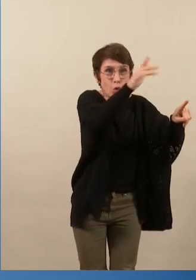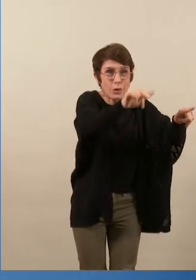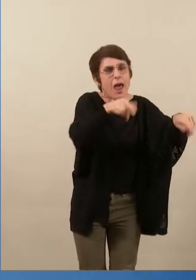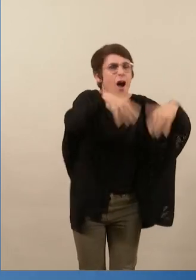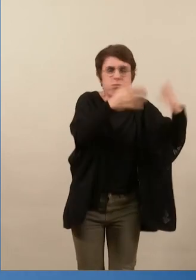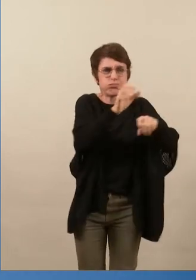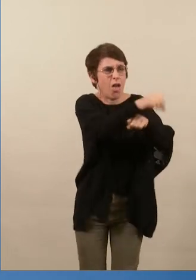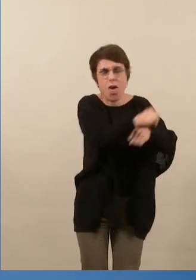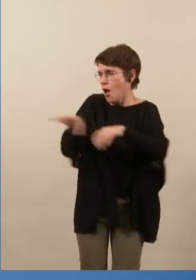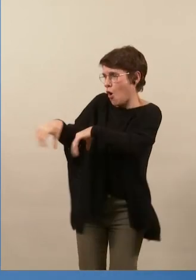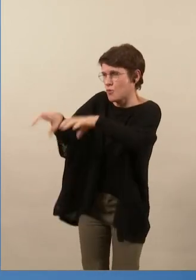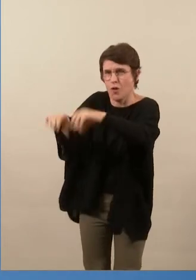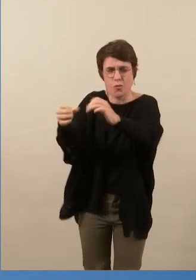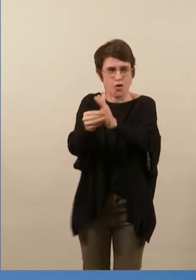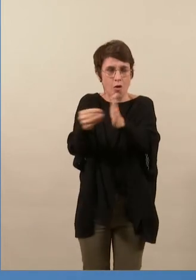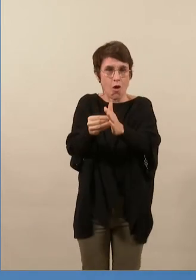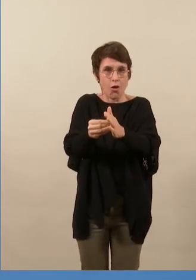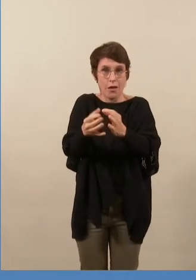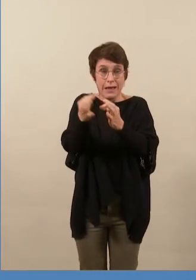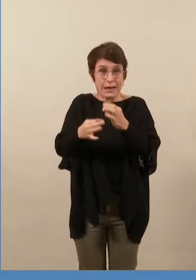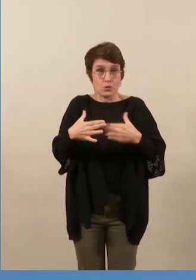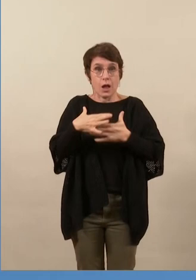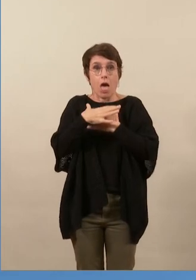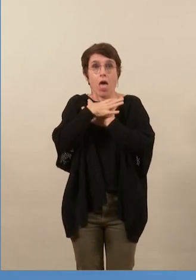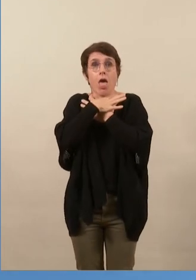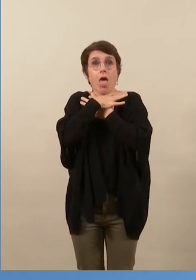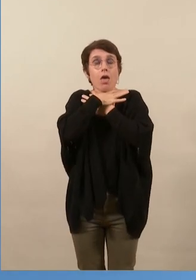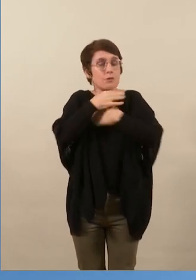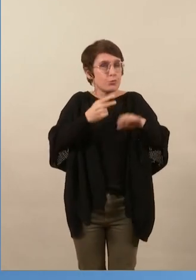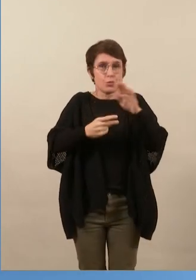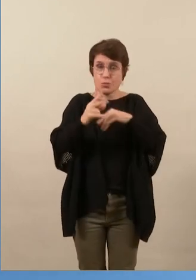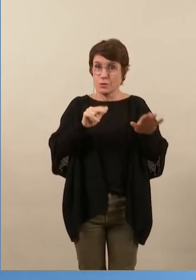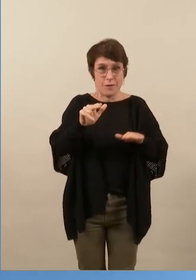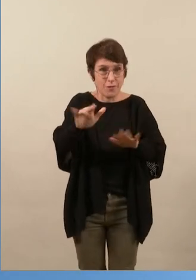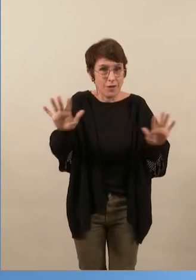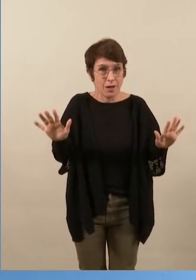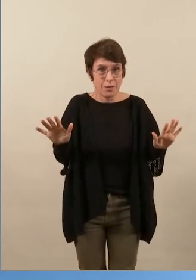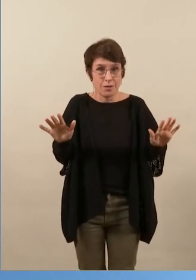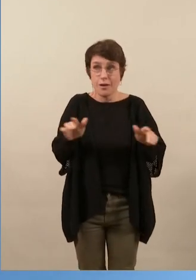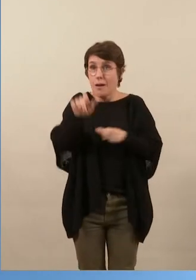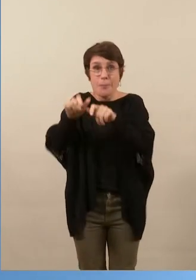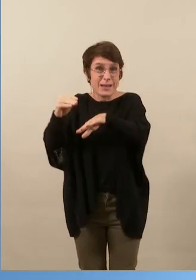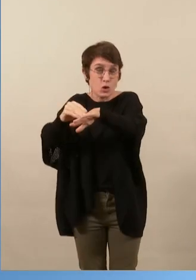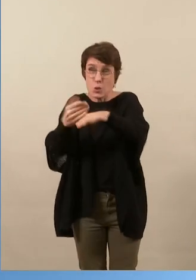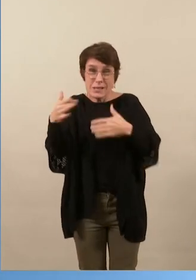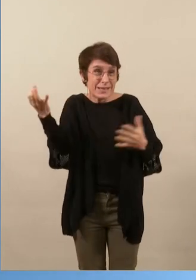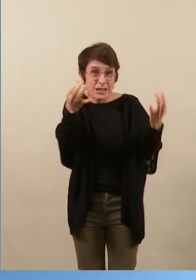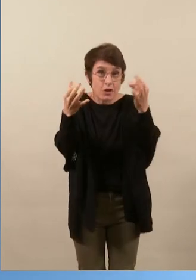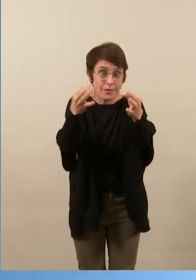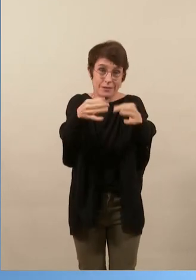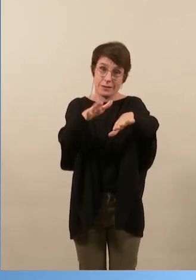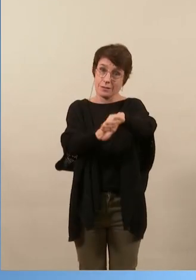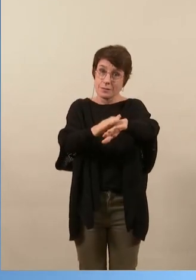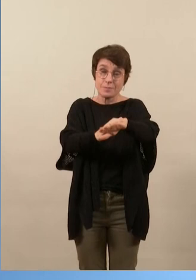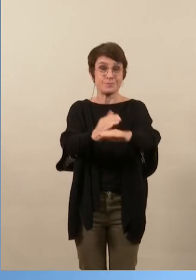va continuer à nous asphyxier cela a été dit par beaucoup de conseillers le plan que vous avez